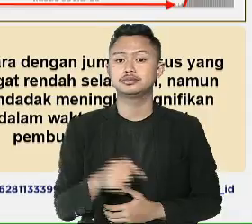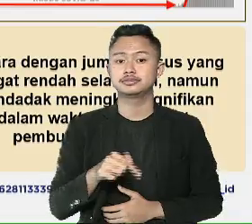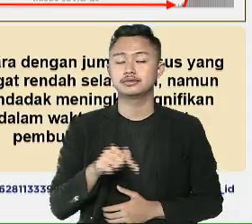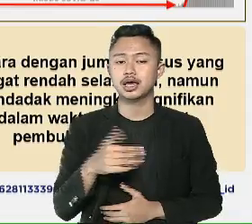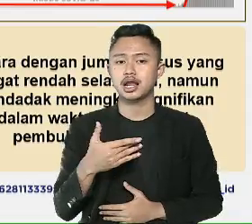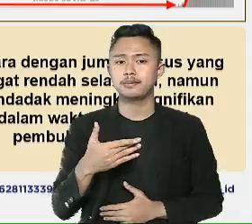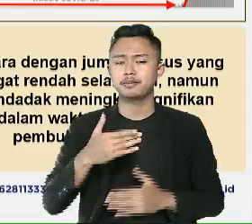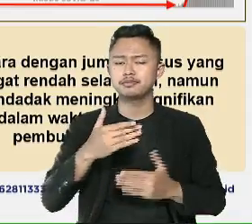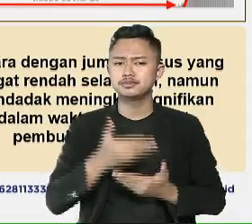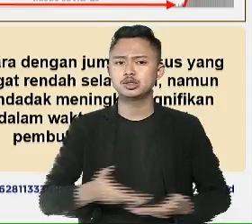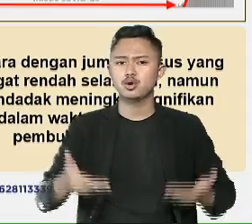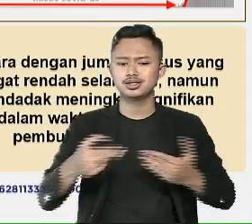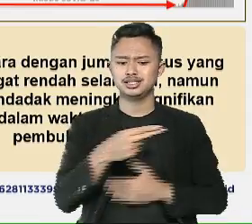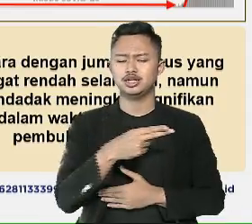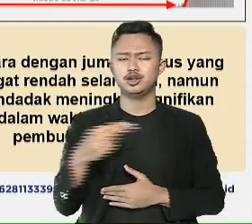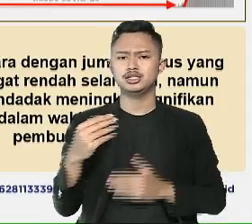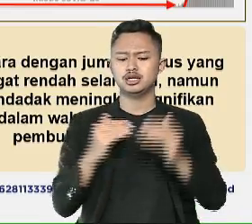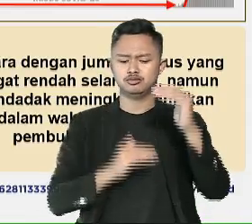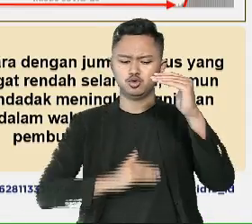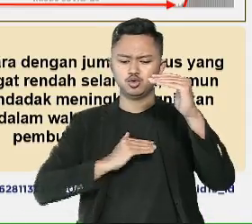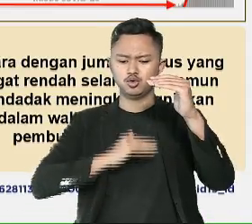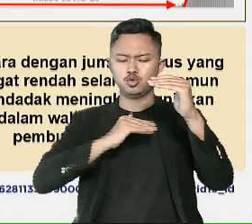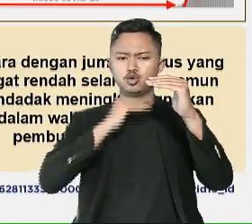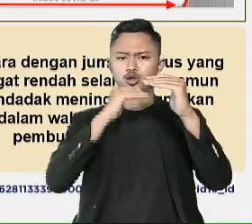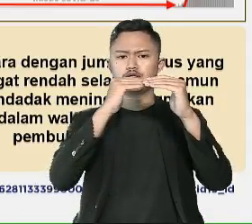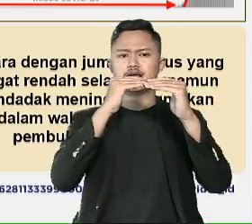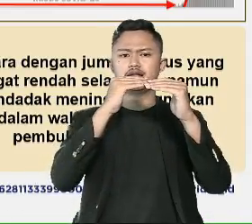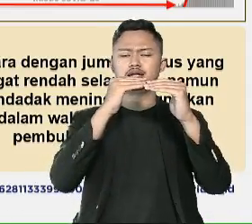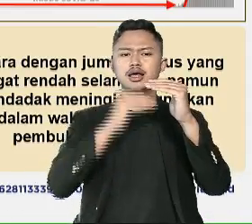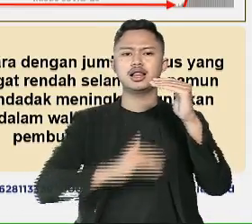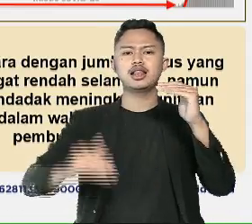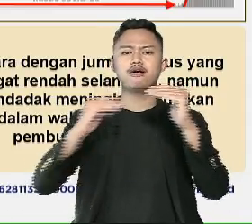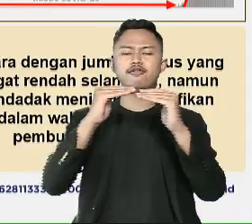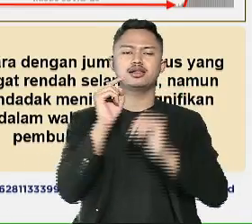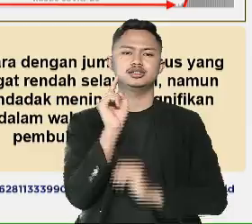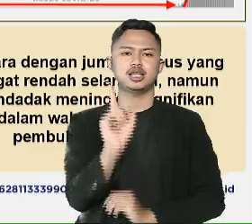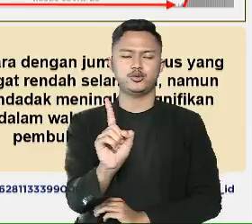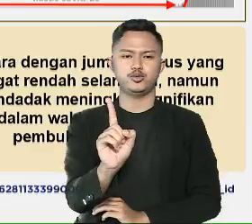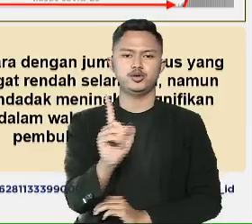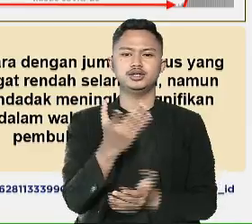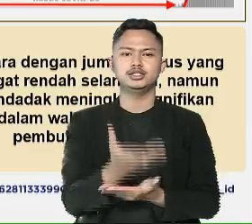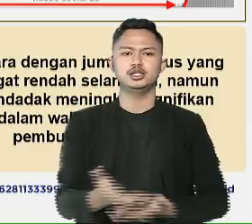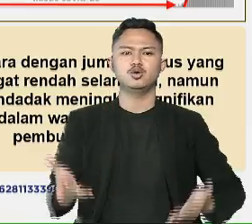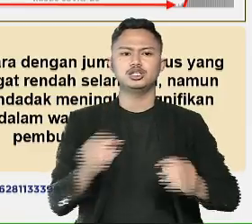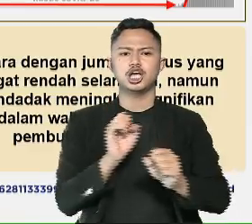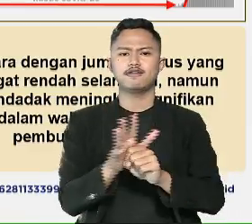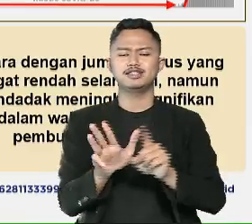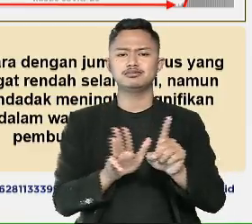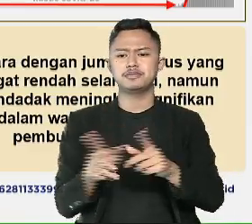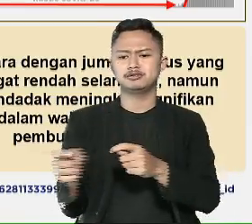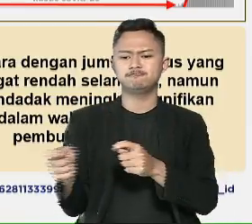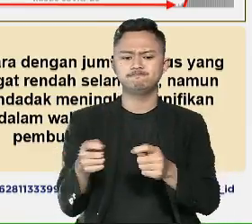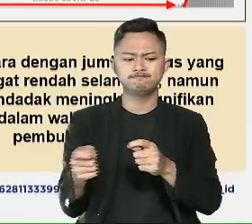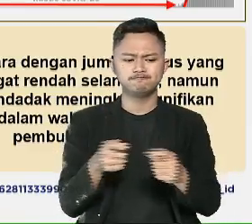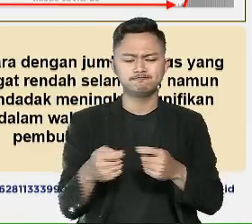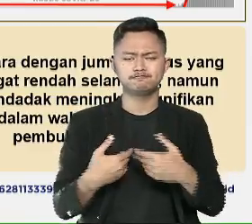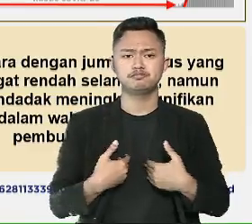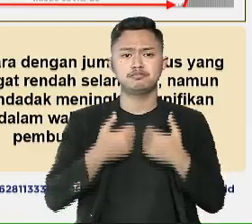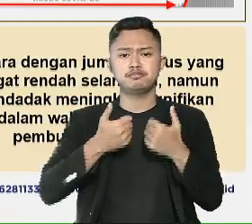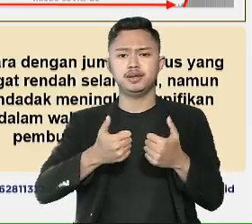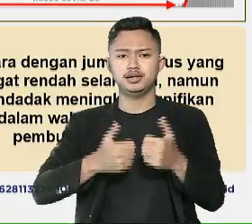ini menempatkan Indonesia sebagai negara dengan level 1 di tengah pengendalian COVID-19 yang terus